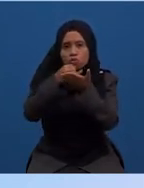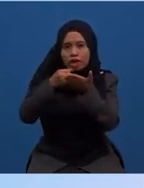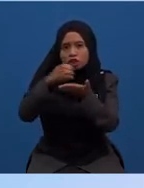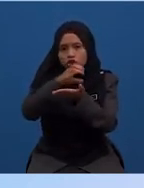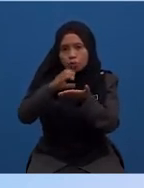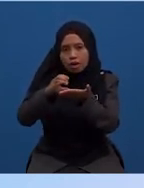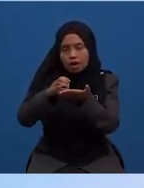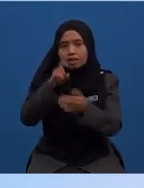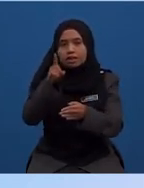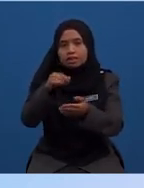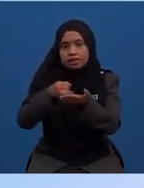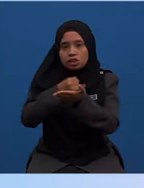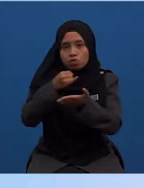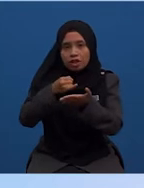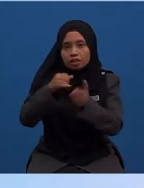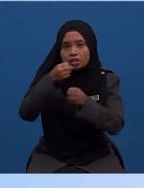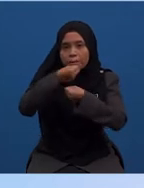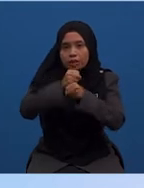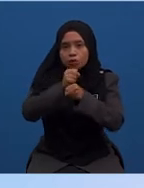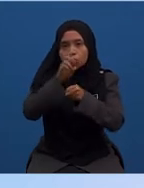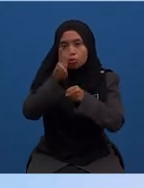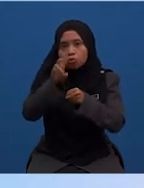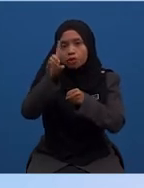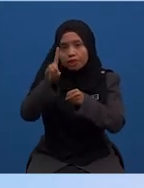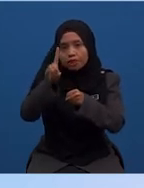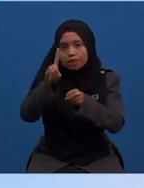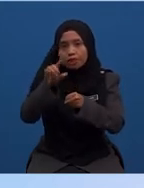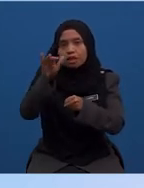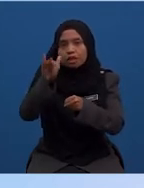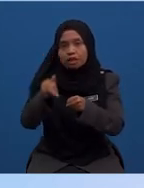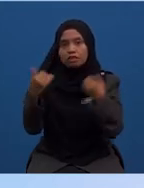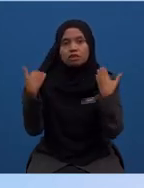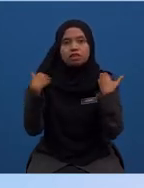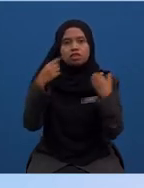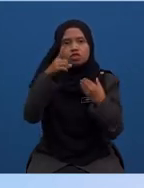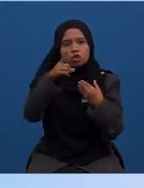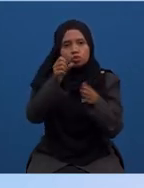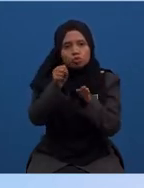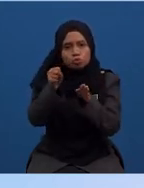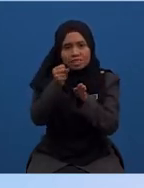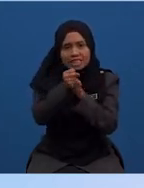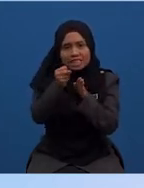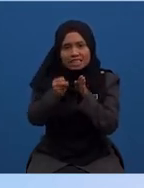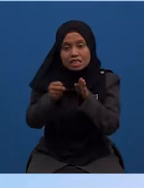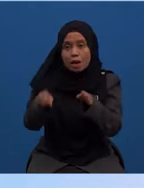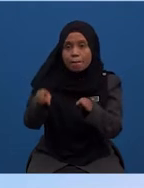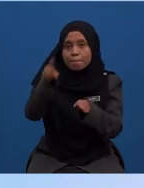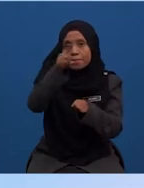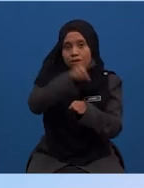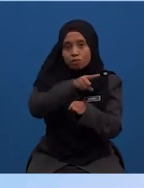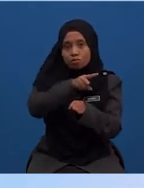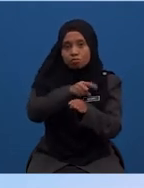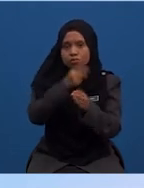corak. Dia melukis bentuk dua dimensi yang ada satu sisi melengkung.